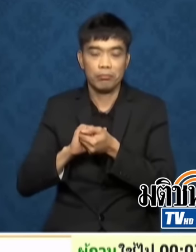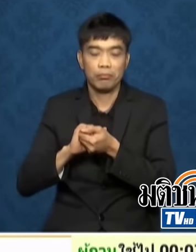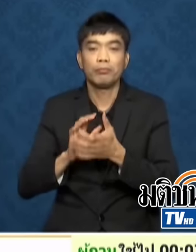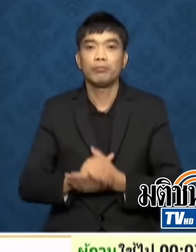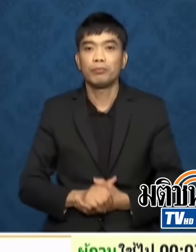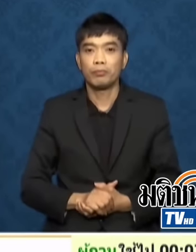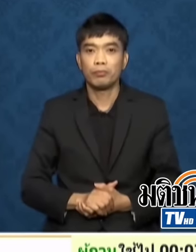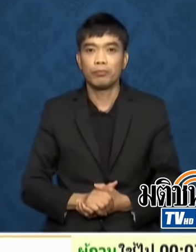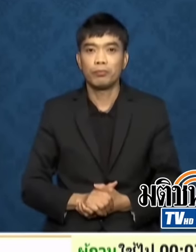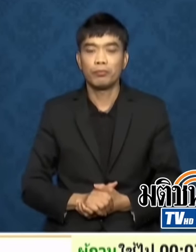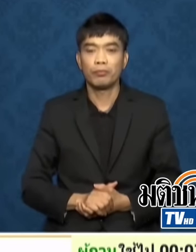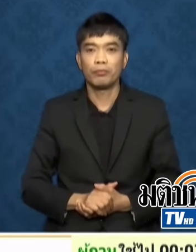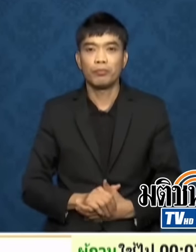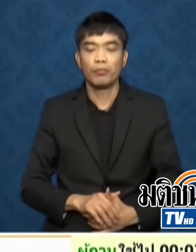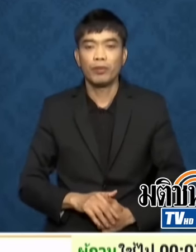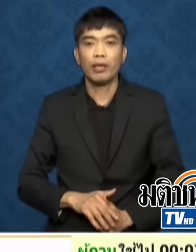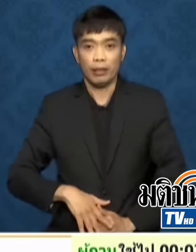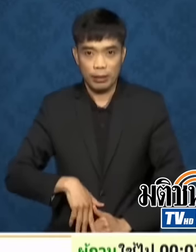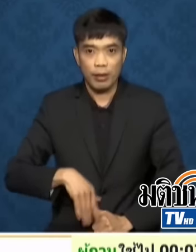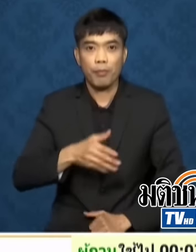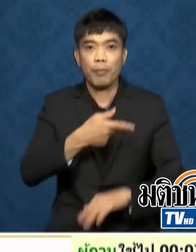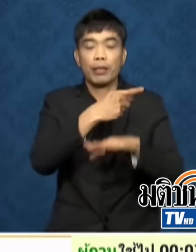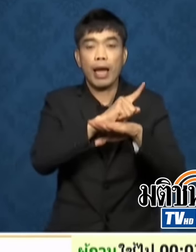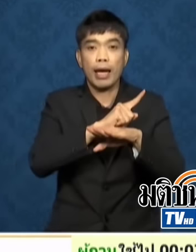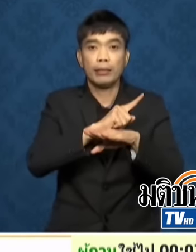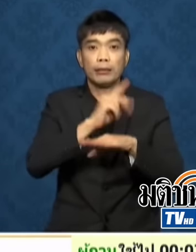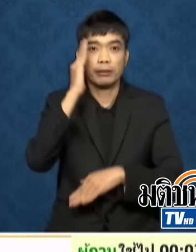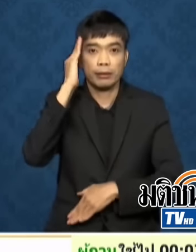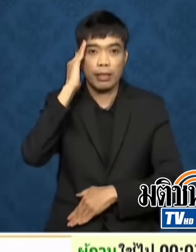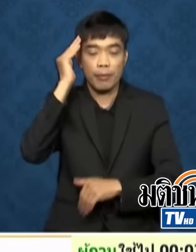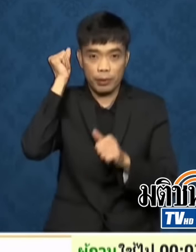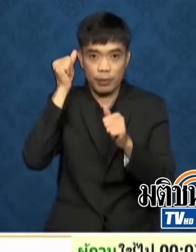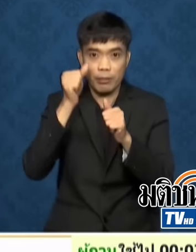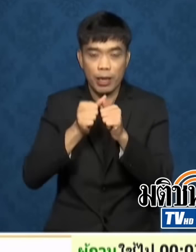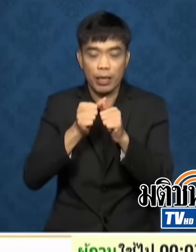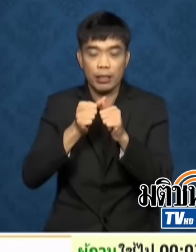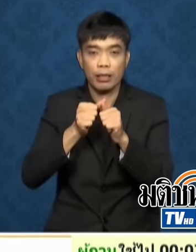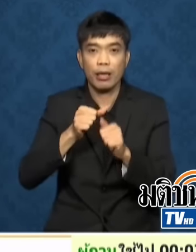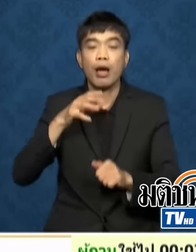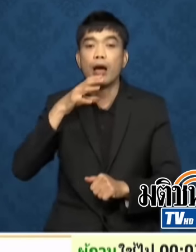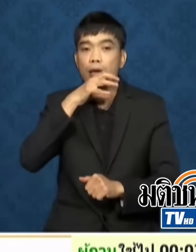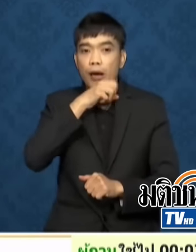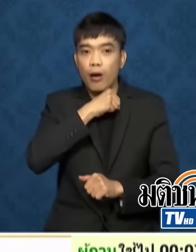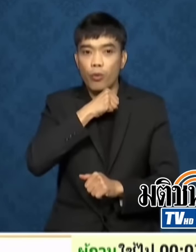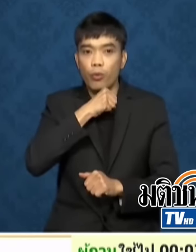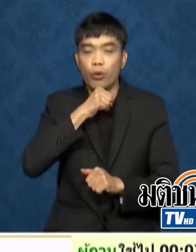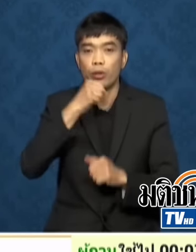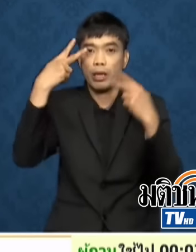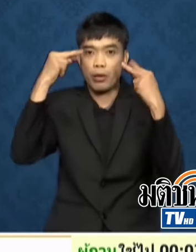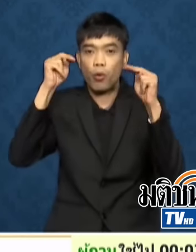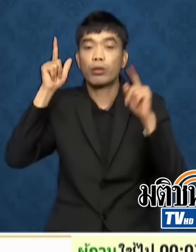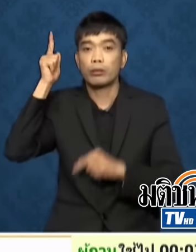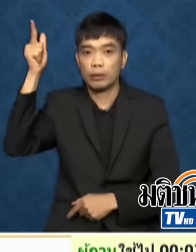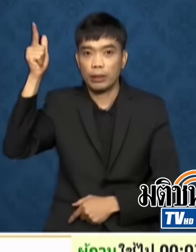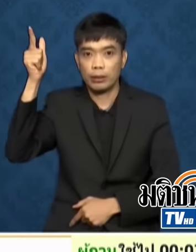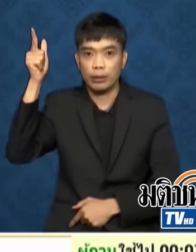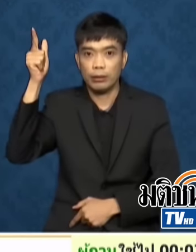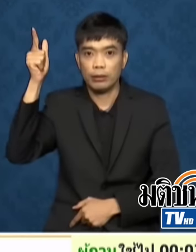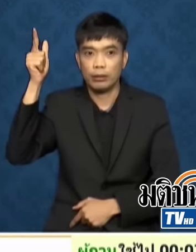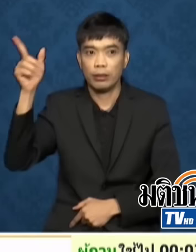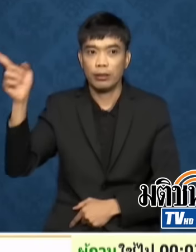เคารพครับยังจำได้ว่าท่านอดีตนายกทักษิณท่านเข้าประเทศ